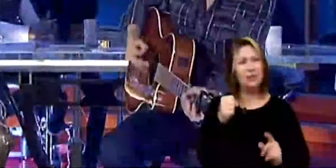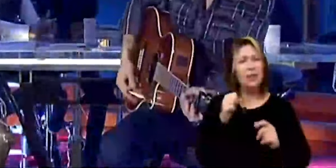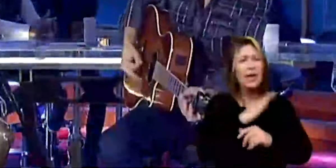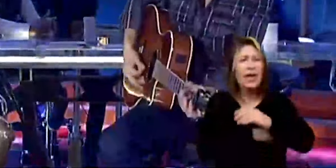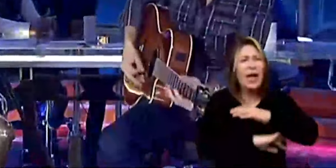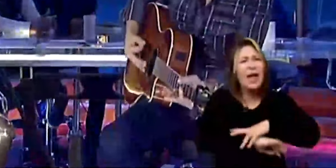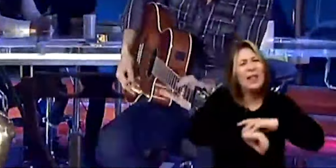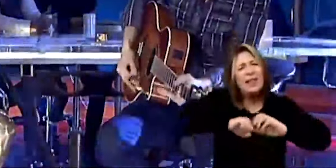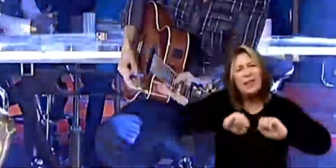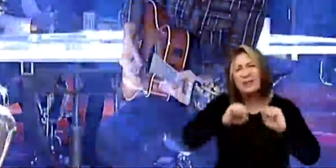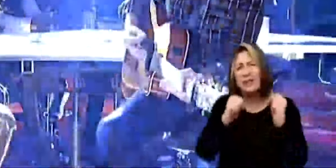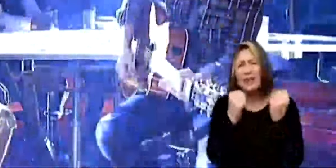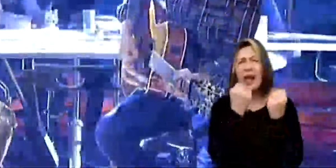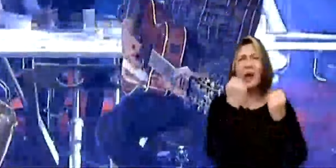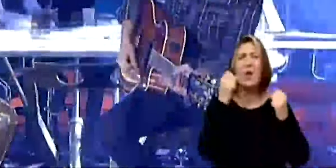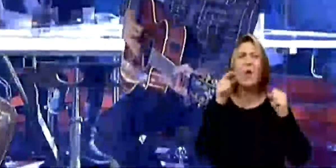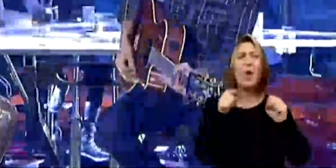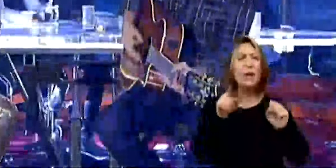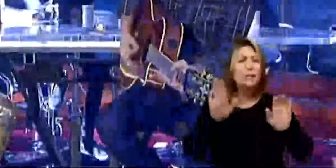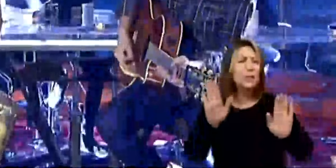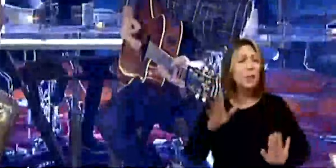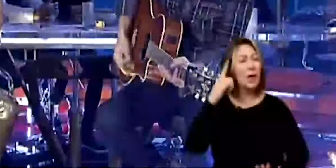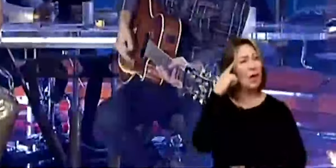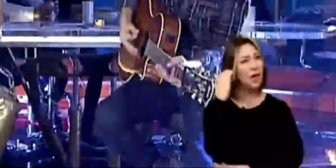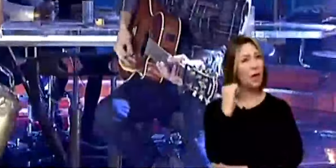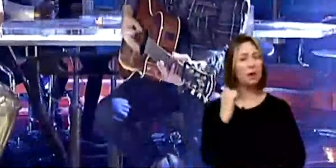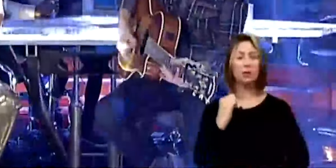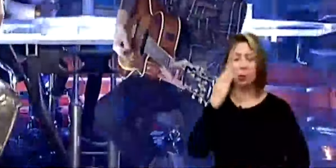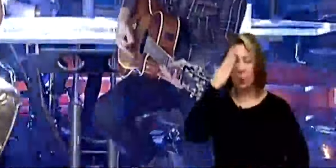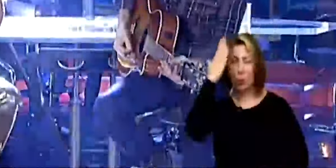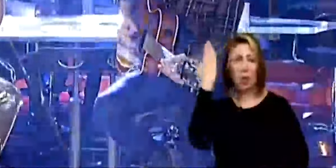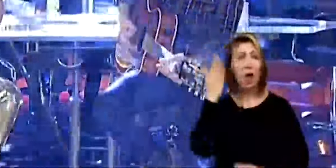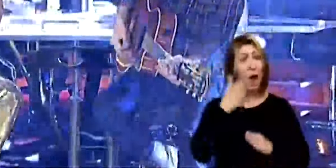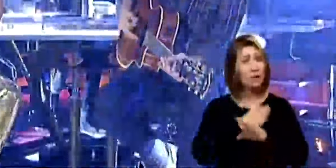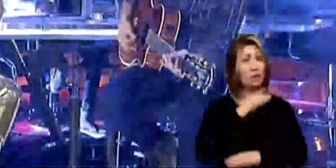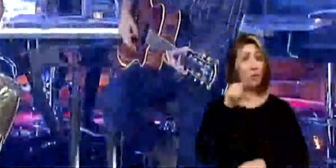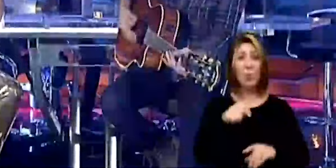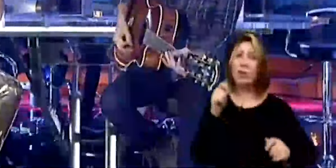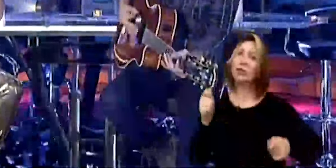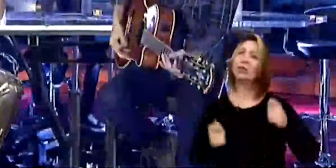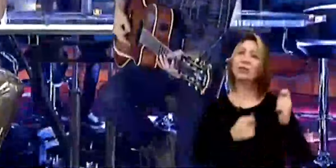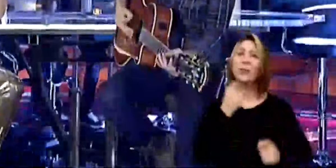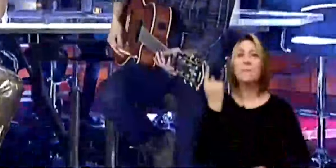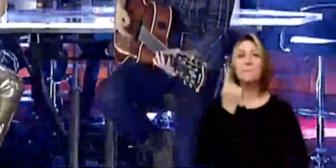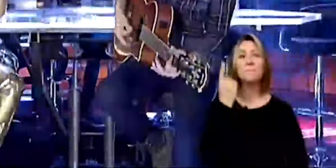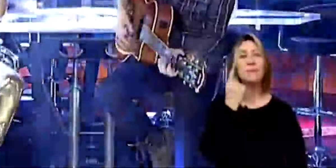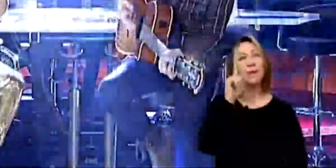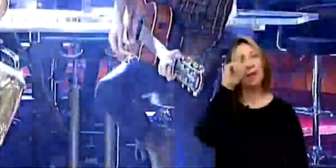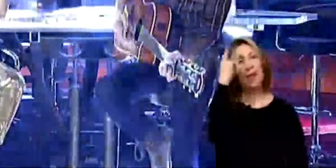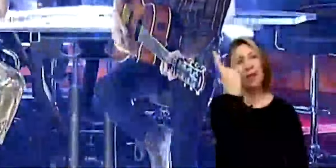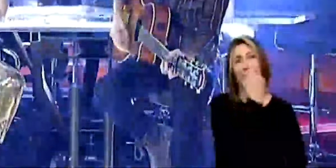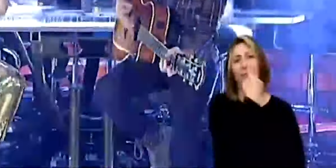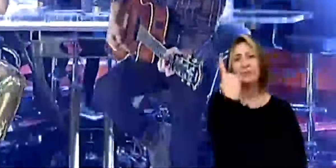Kanadını koparırlar, öylece dur. İnatçı gurur, aslında bu işte bir